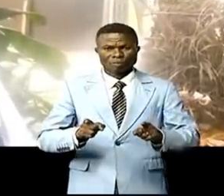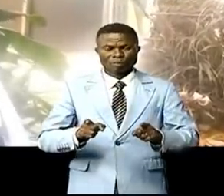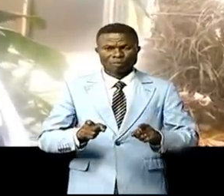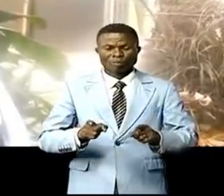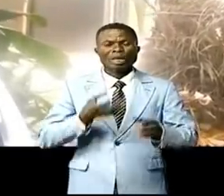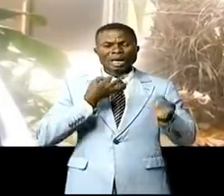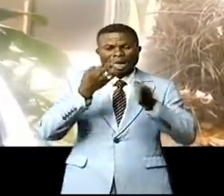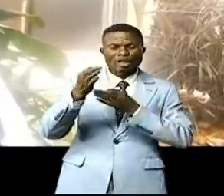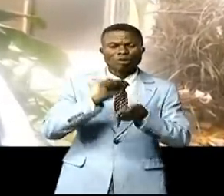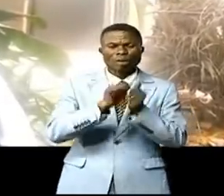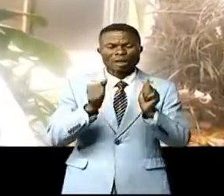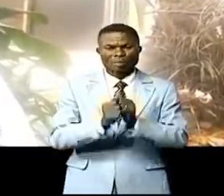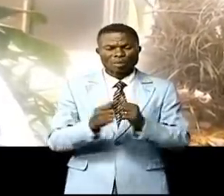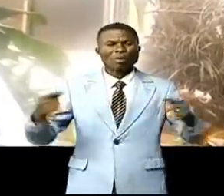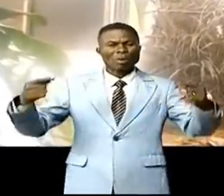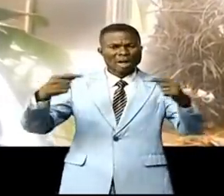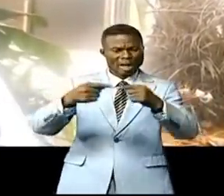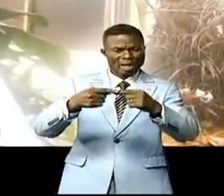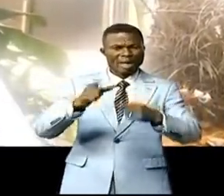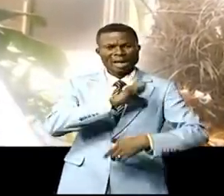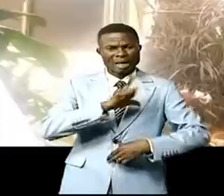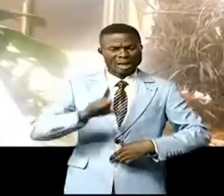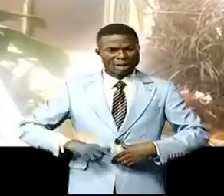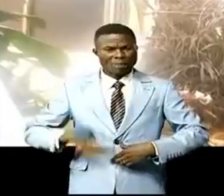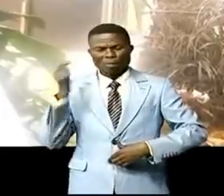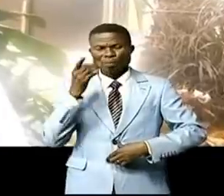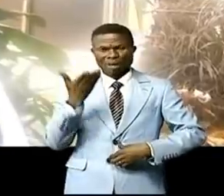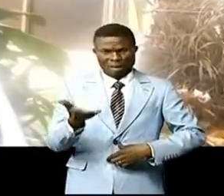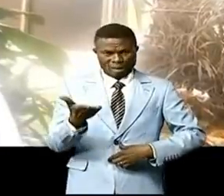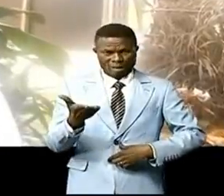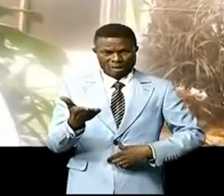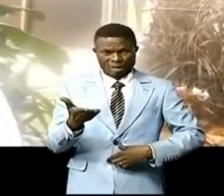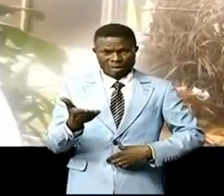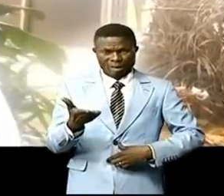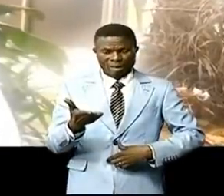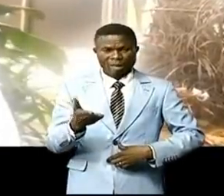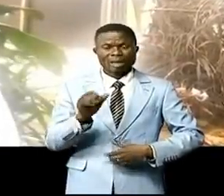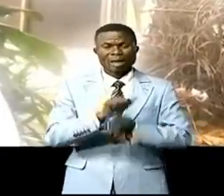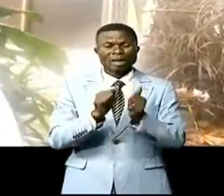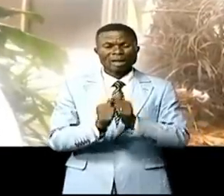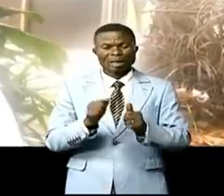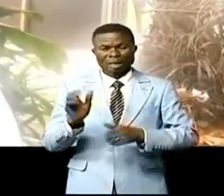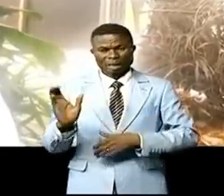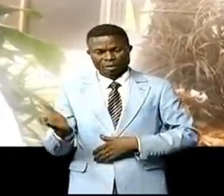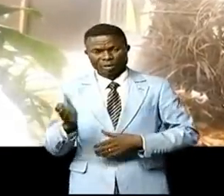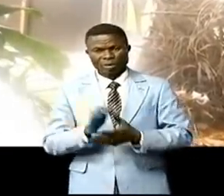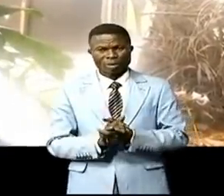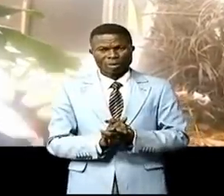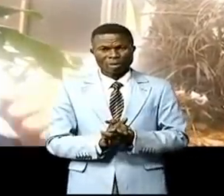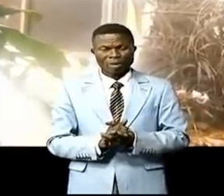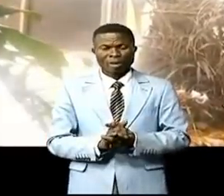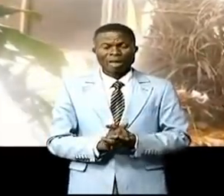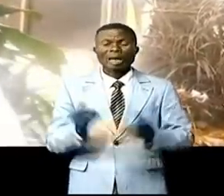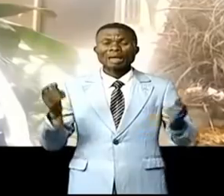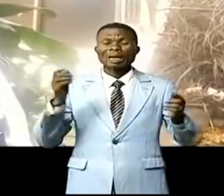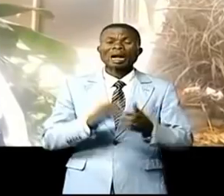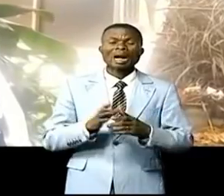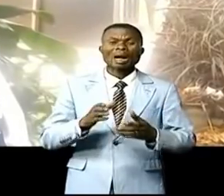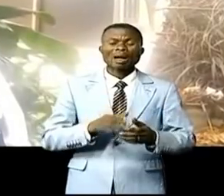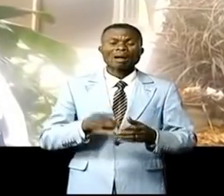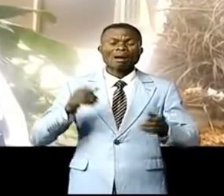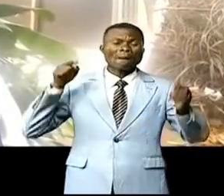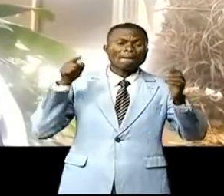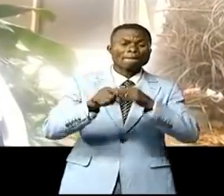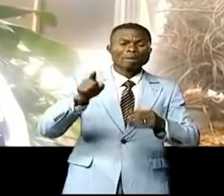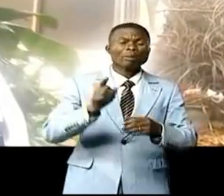commentaires. Mais lorsque les Marocains ont raté le penalty, elle a sauté de joie. Elle est